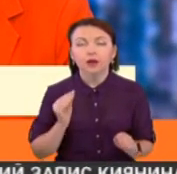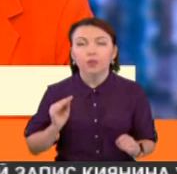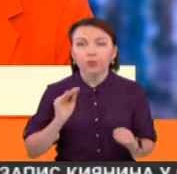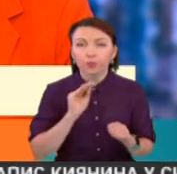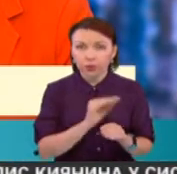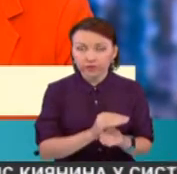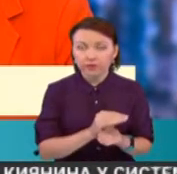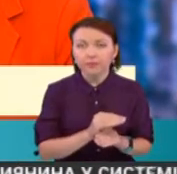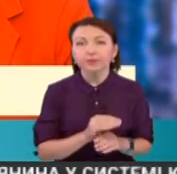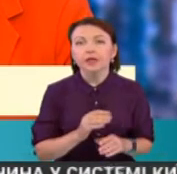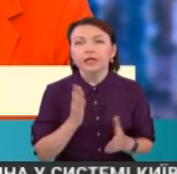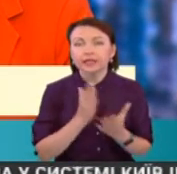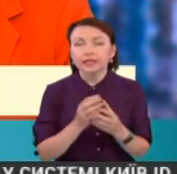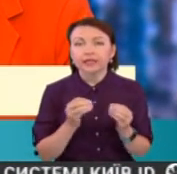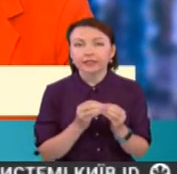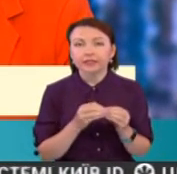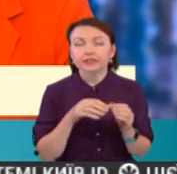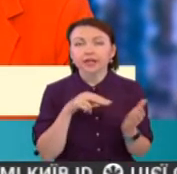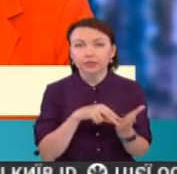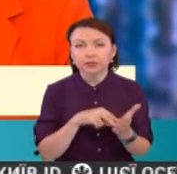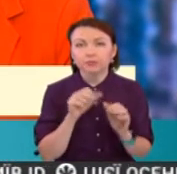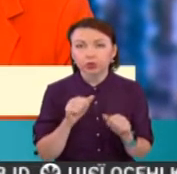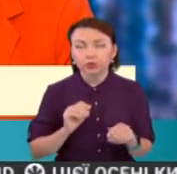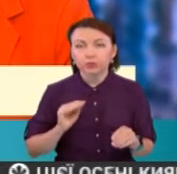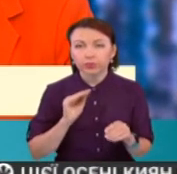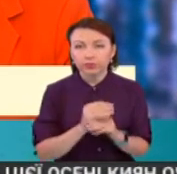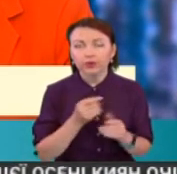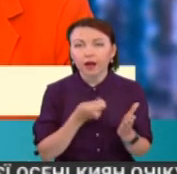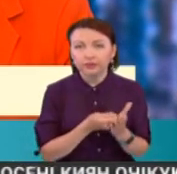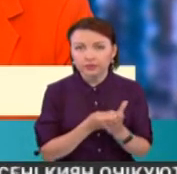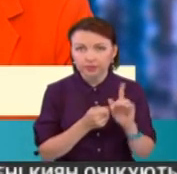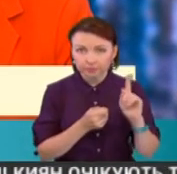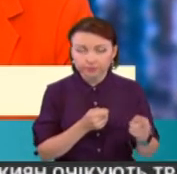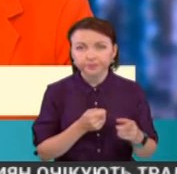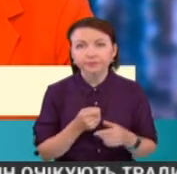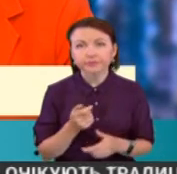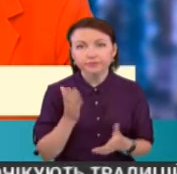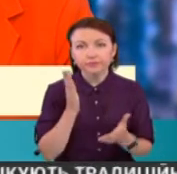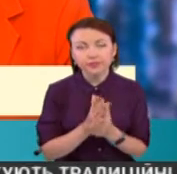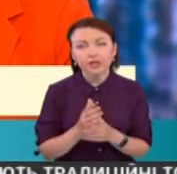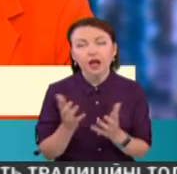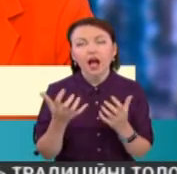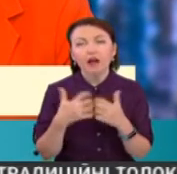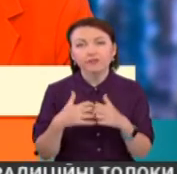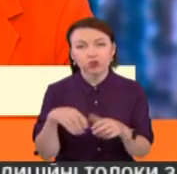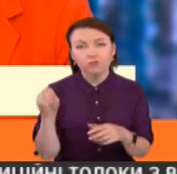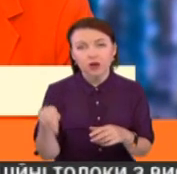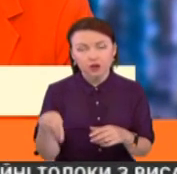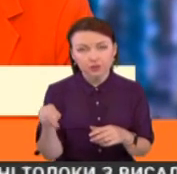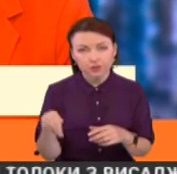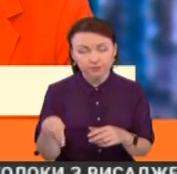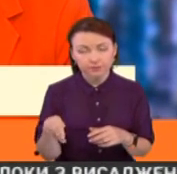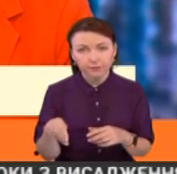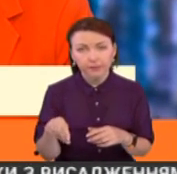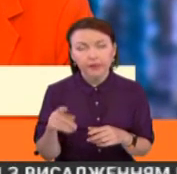є 10 станцій, де можна поповнити в касі. Є автомати з поповнення, які підключає